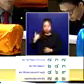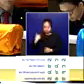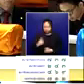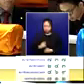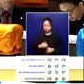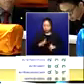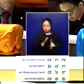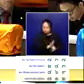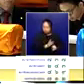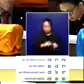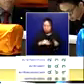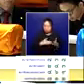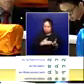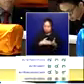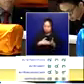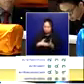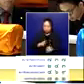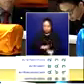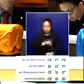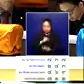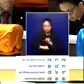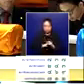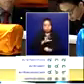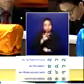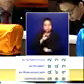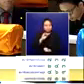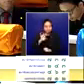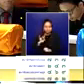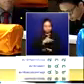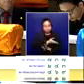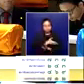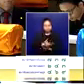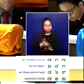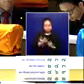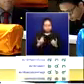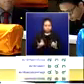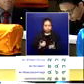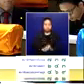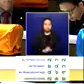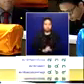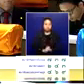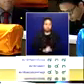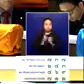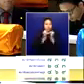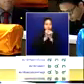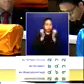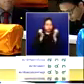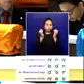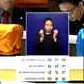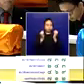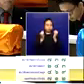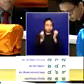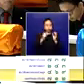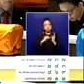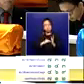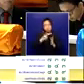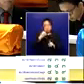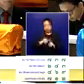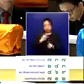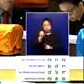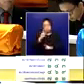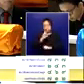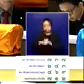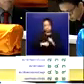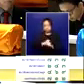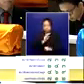างต่อเนื่องยาวนาน88ปีมาจนถึงบัดนี้ค่ะในรัฐธรรมนูญฉบับแรกของเดือนธันวาคม